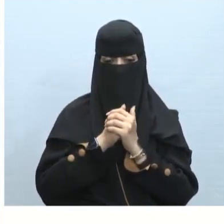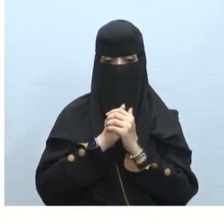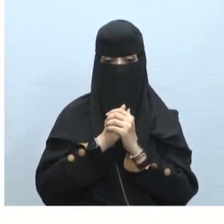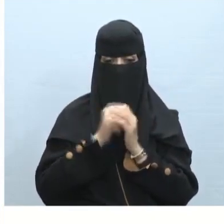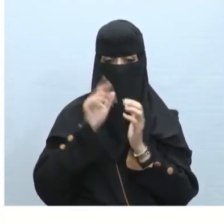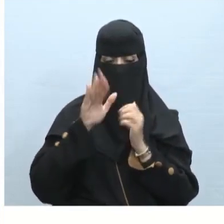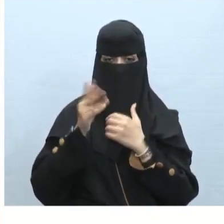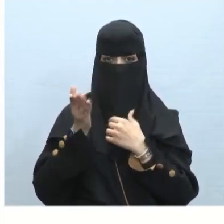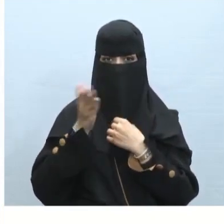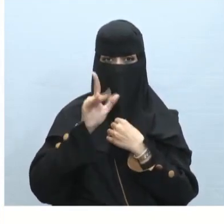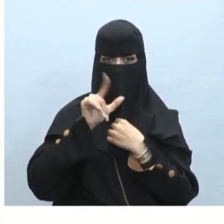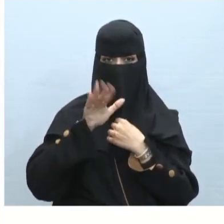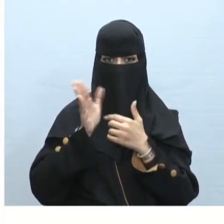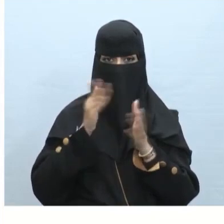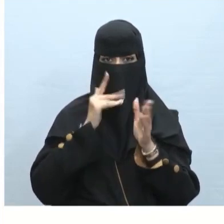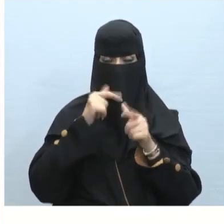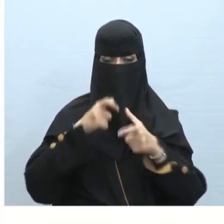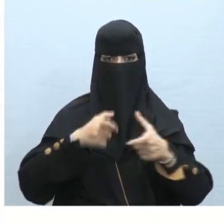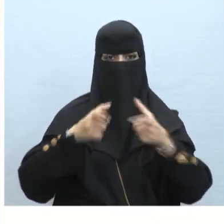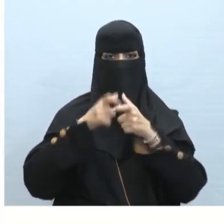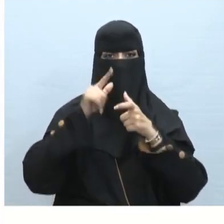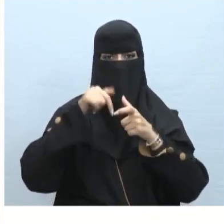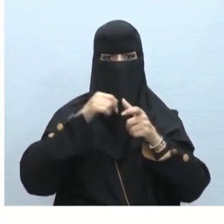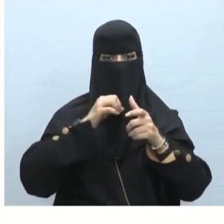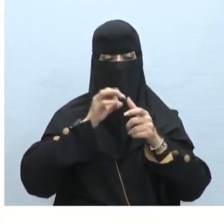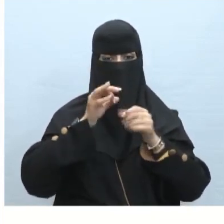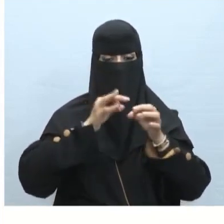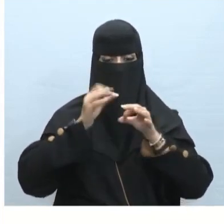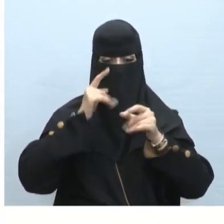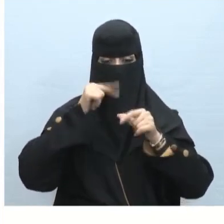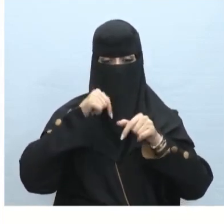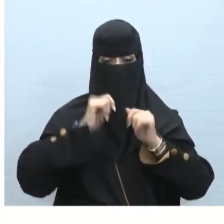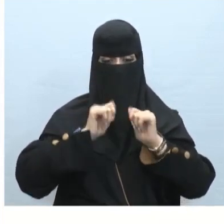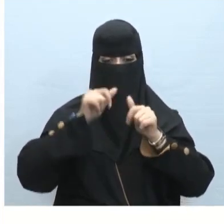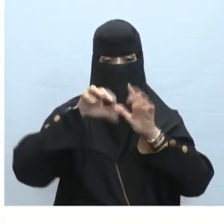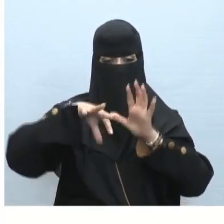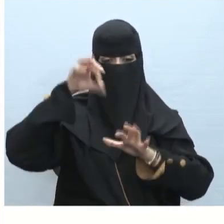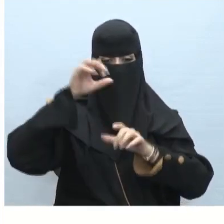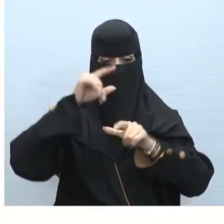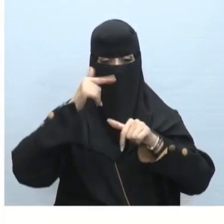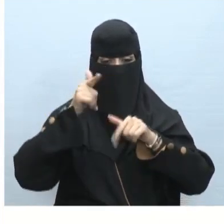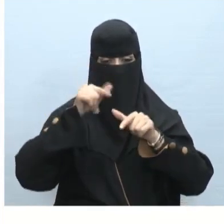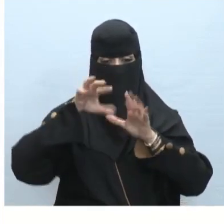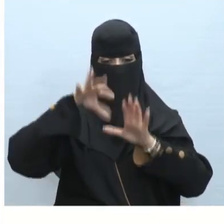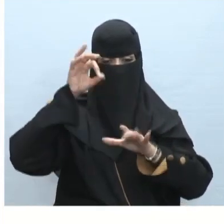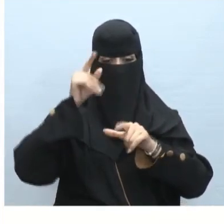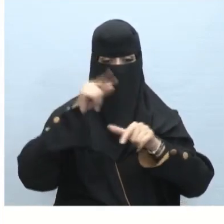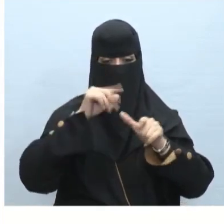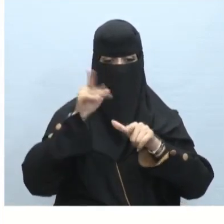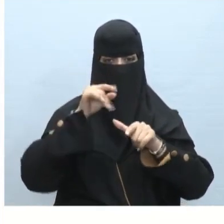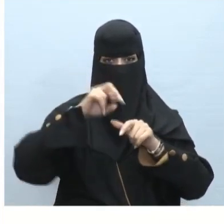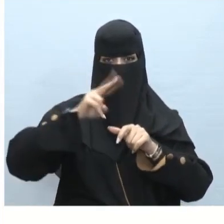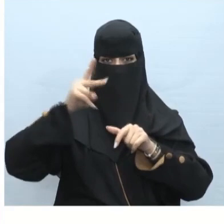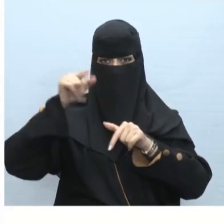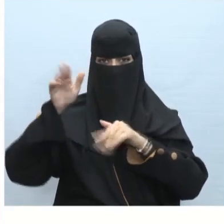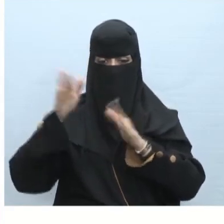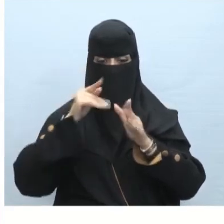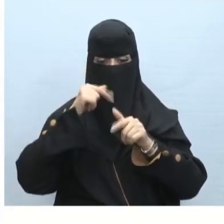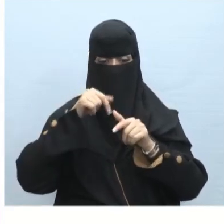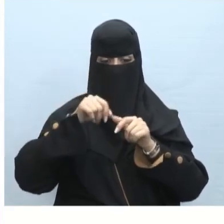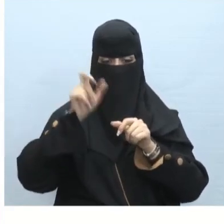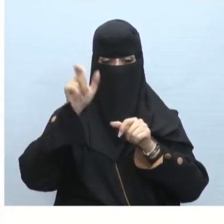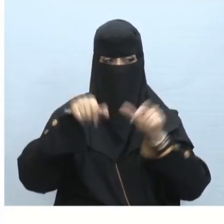كذلك في مجموعه تخطيطات تستطيع اختيار احد او تغيير نوع